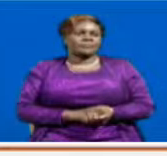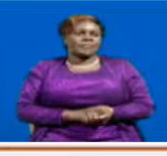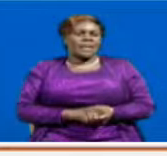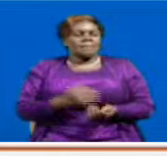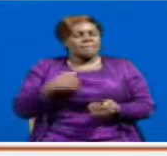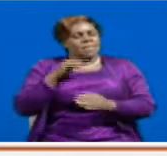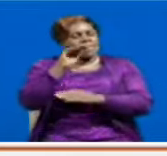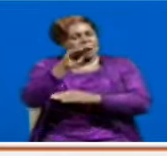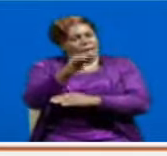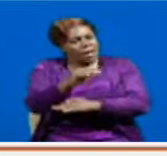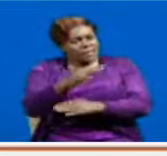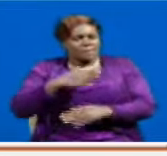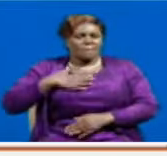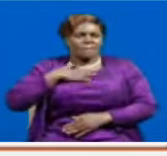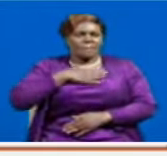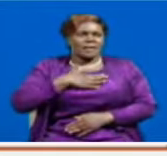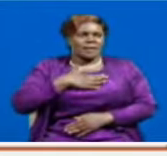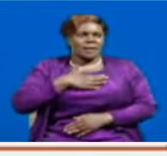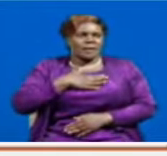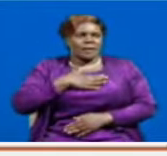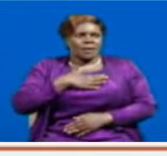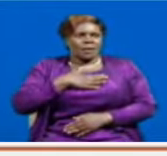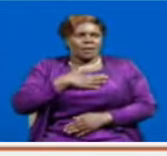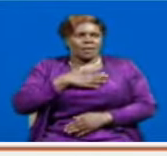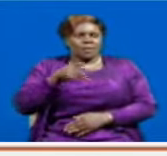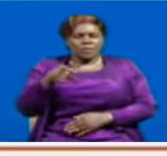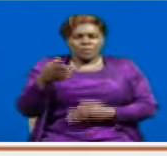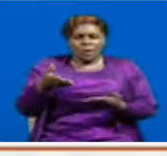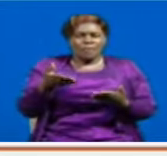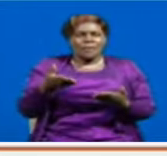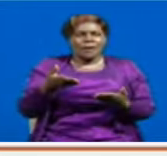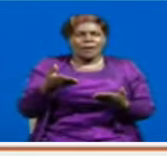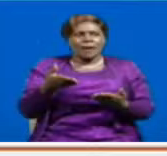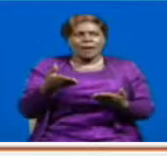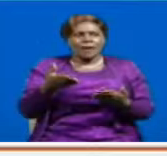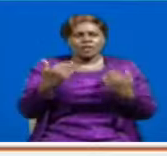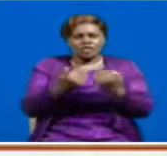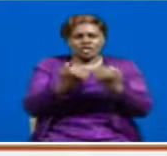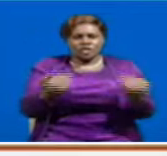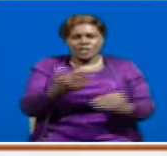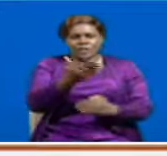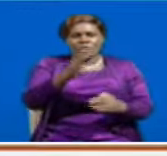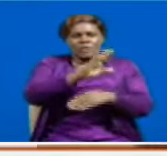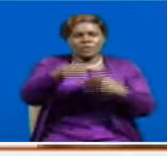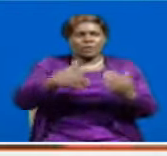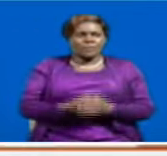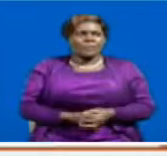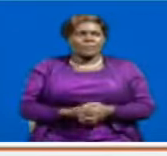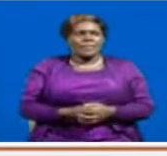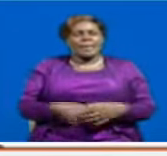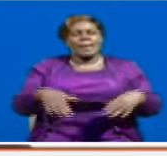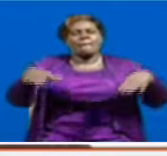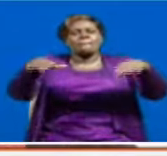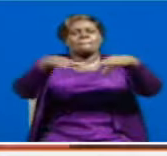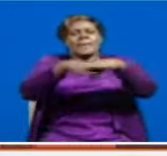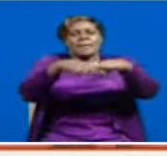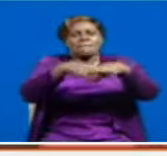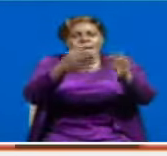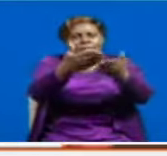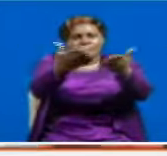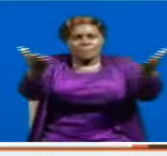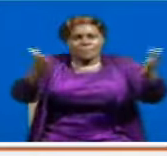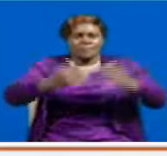Na kuomba ukunijaa baba ukunijaa. Hawa wote ni watoto wako. Wanachama wenzangu.